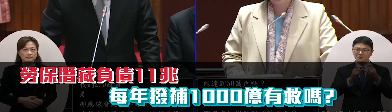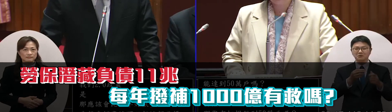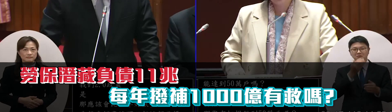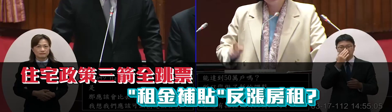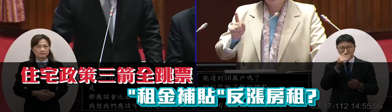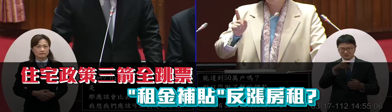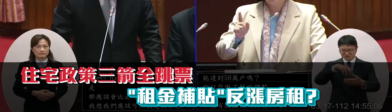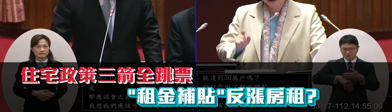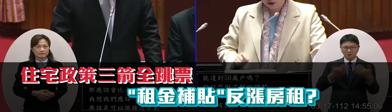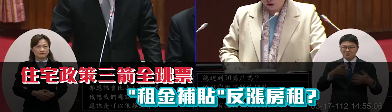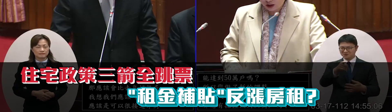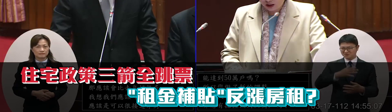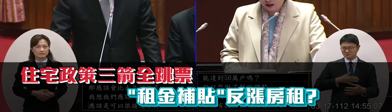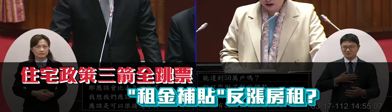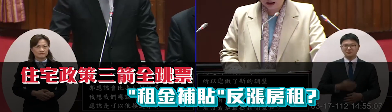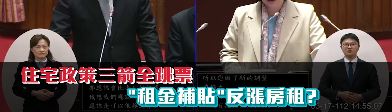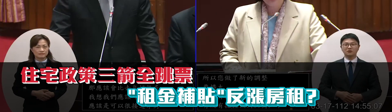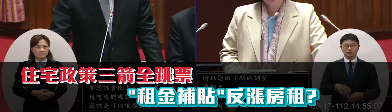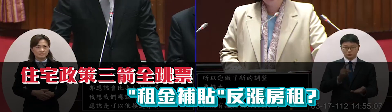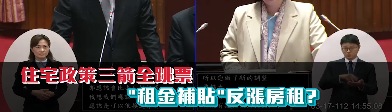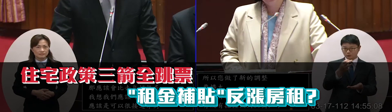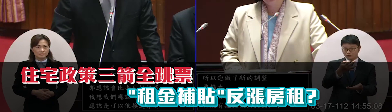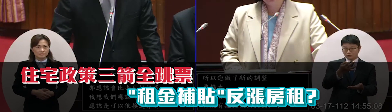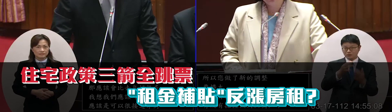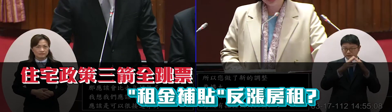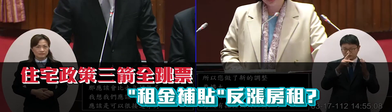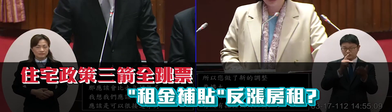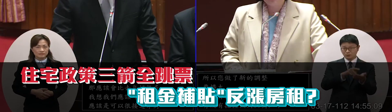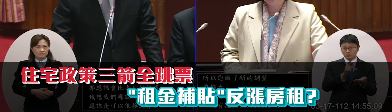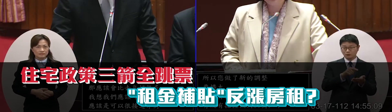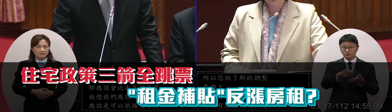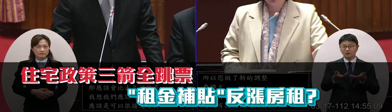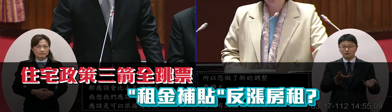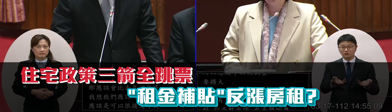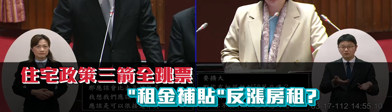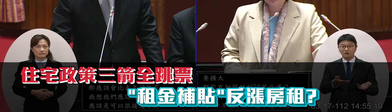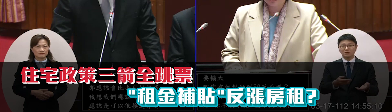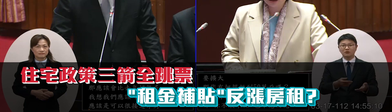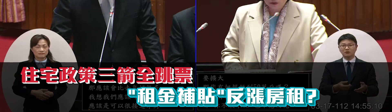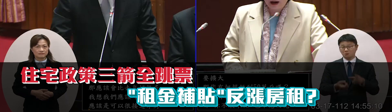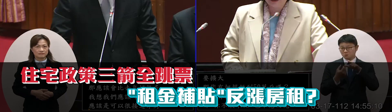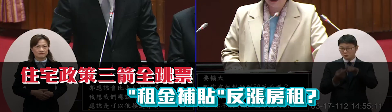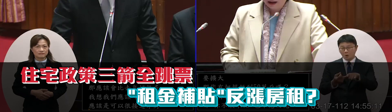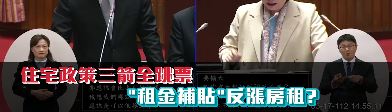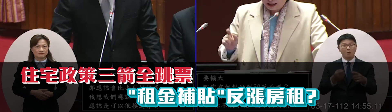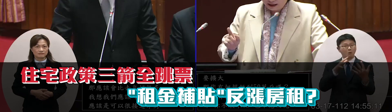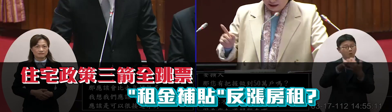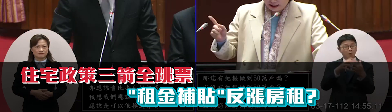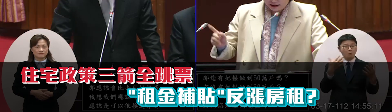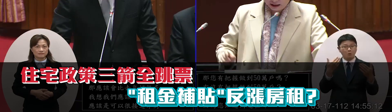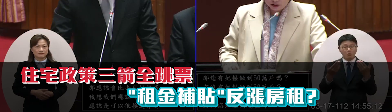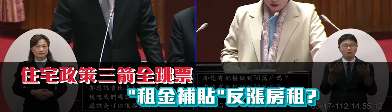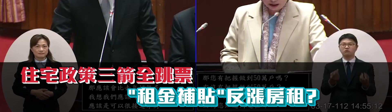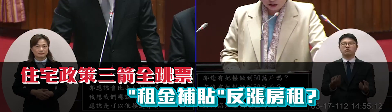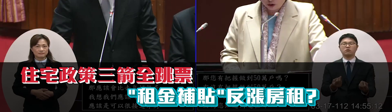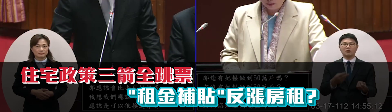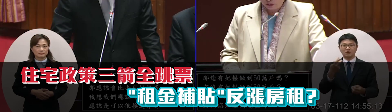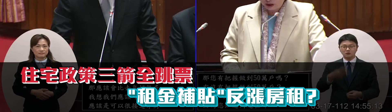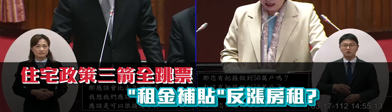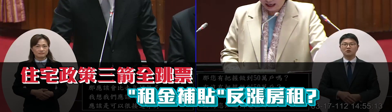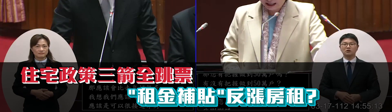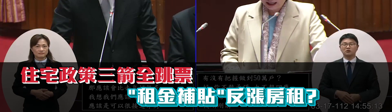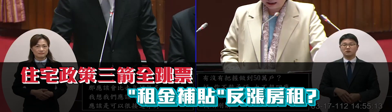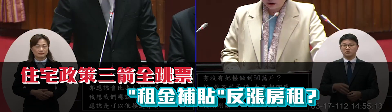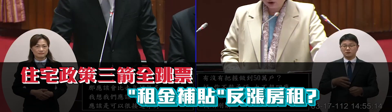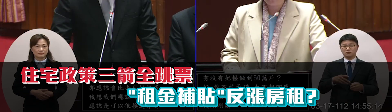问题在哪里。我刚刚讲第一个，租金的这个租屋市场没有透明化之外哈，让这个以扩大租